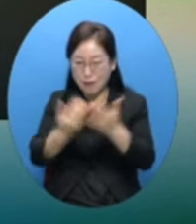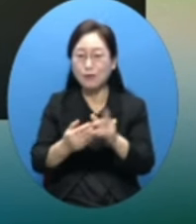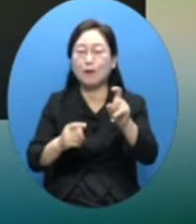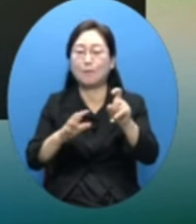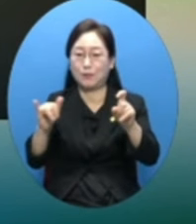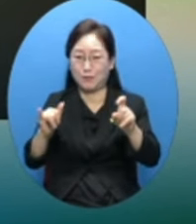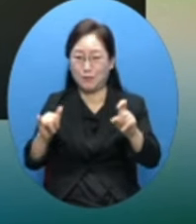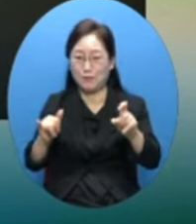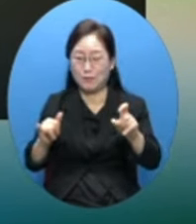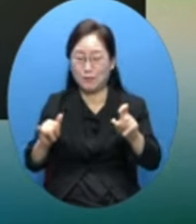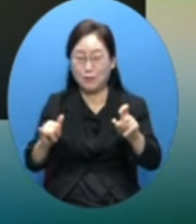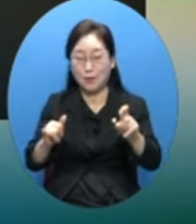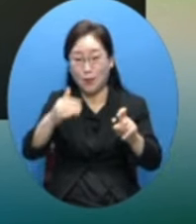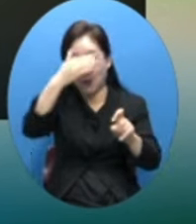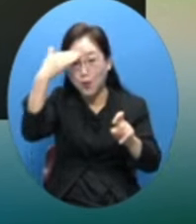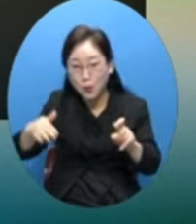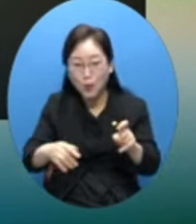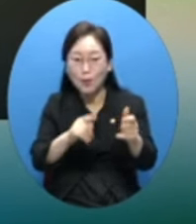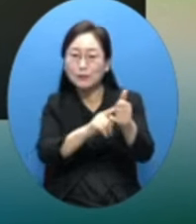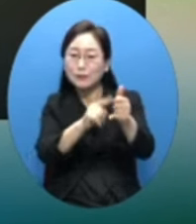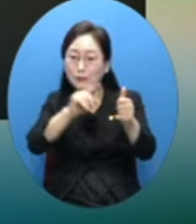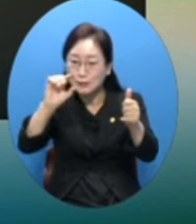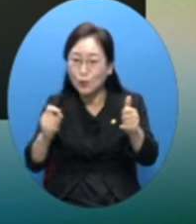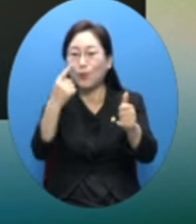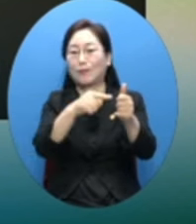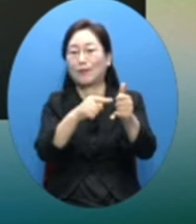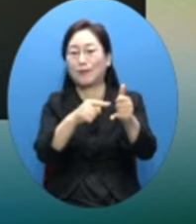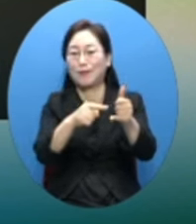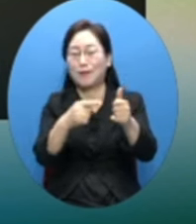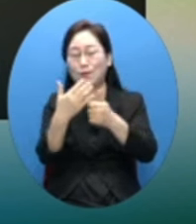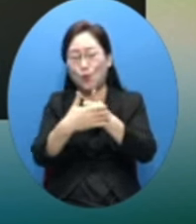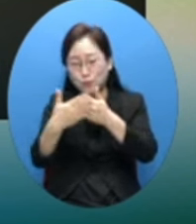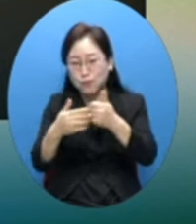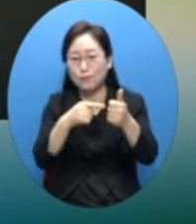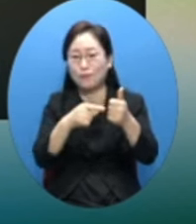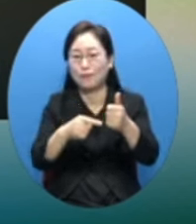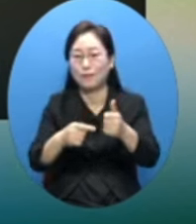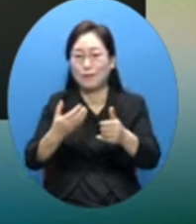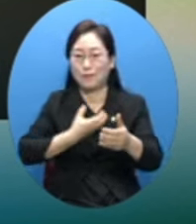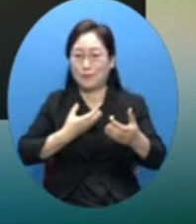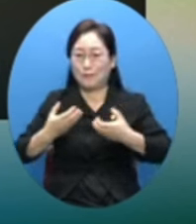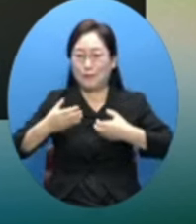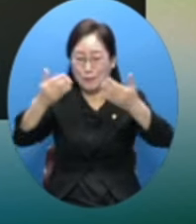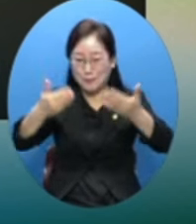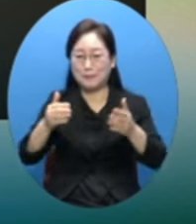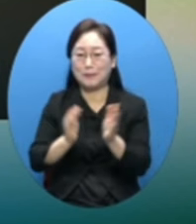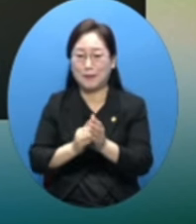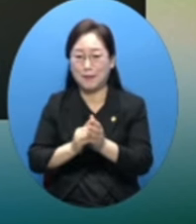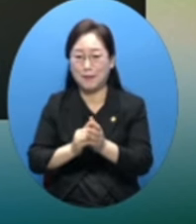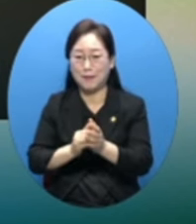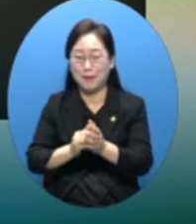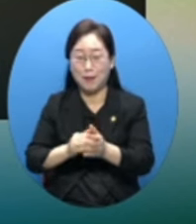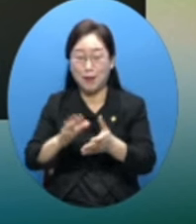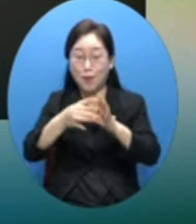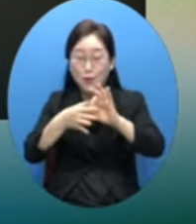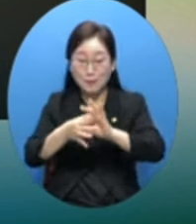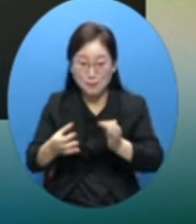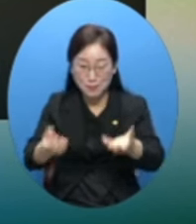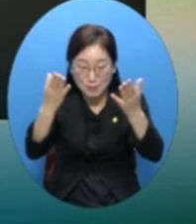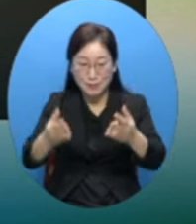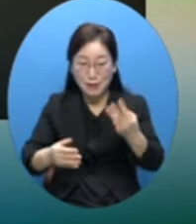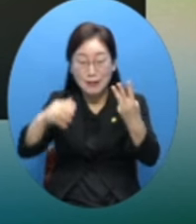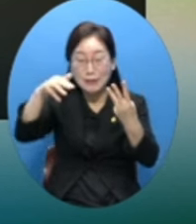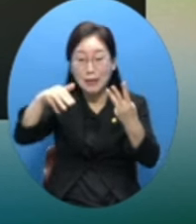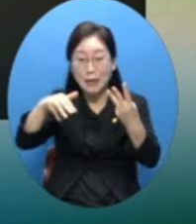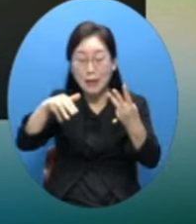그래서 암바울 선수들에 의해서 여러 명이 다 동메달도 받고, 그리고 올림픽 3차례 연거푸 후 메달을 딴 유일한